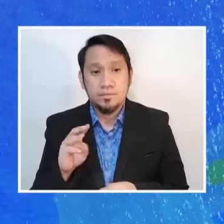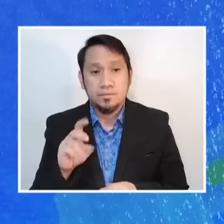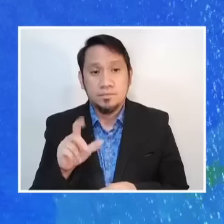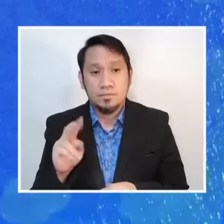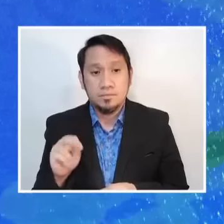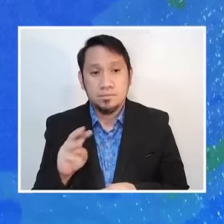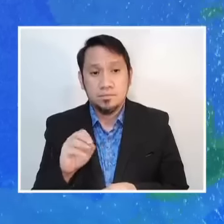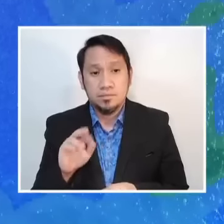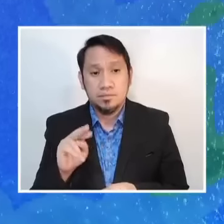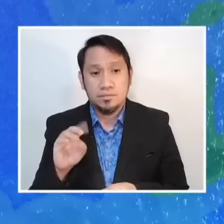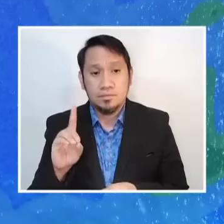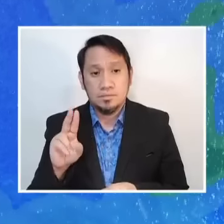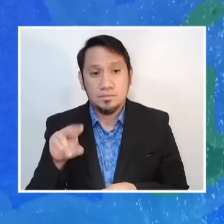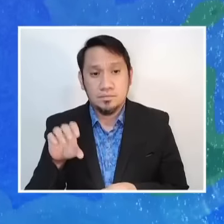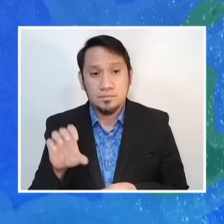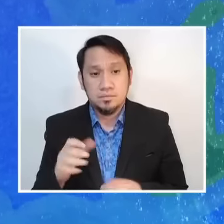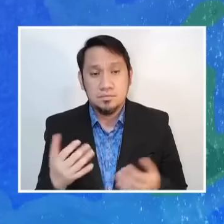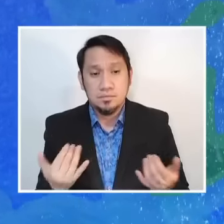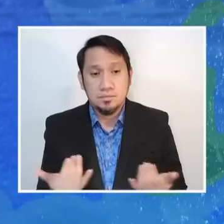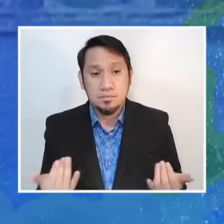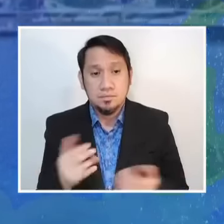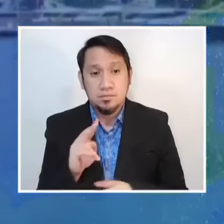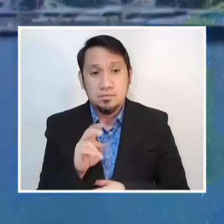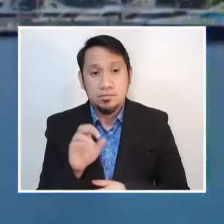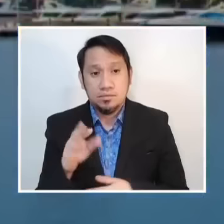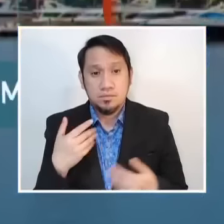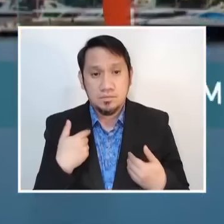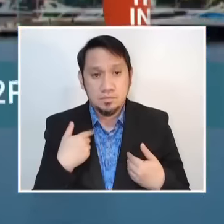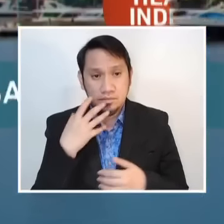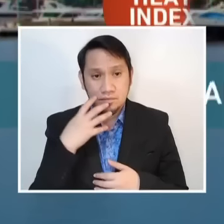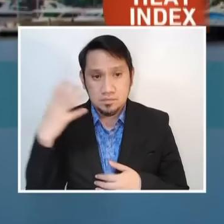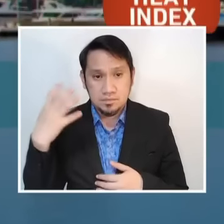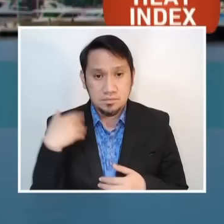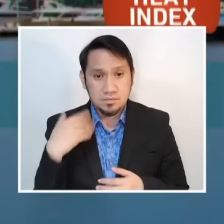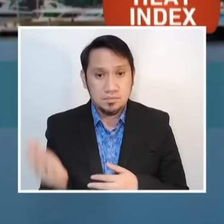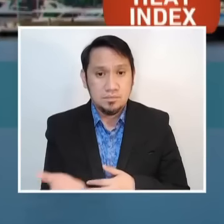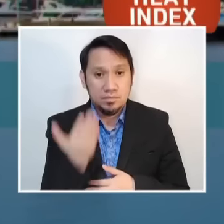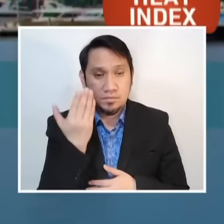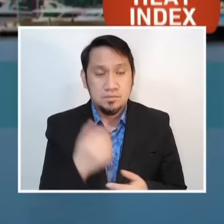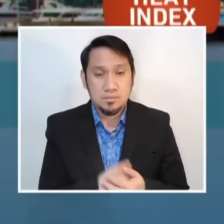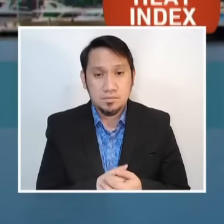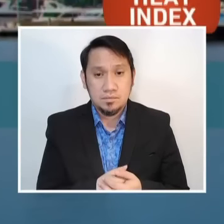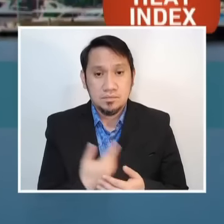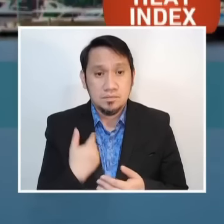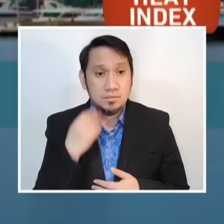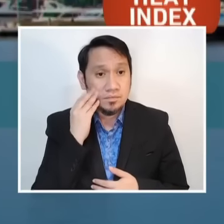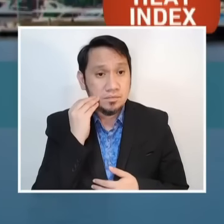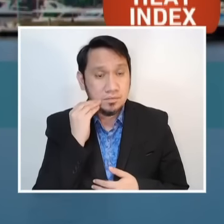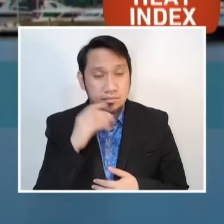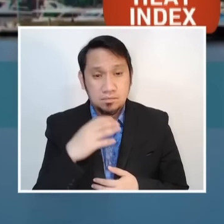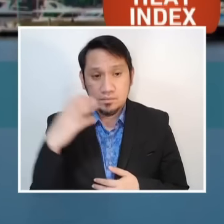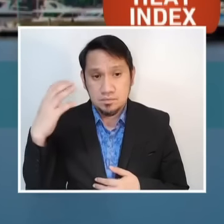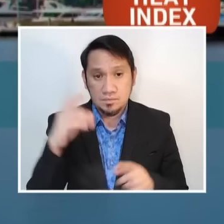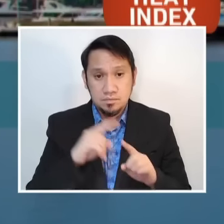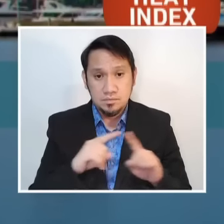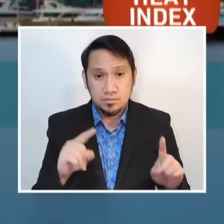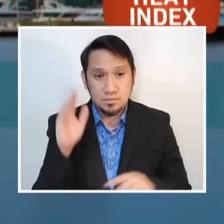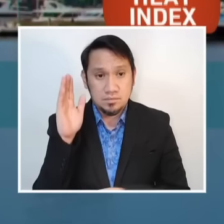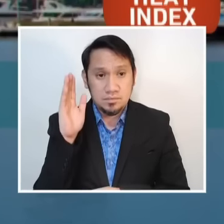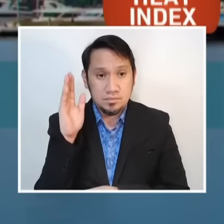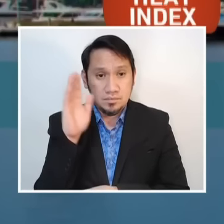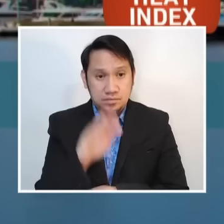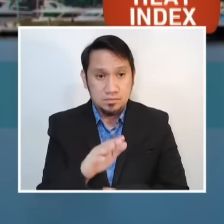Mindoro. Dito naman sa Metro Manila, aaraw po sa umaga. Makakaranas po yan ng pagsikat ng araw pero mula hapon mataas